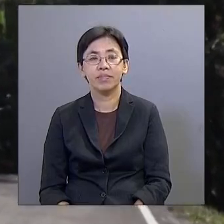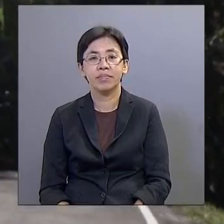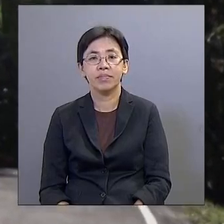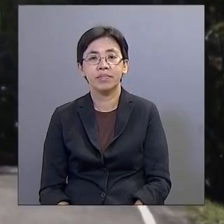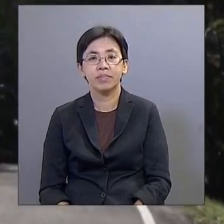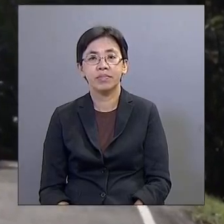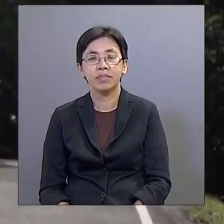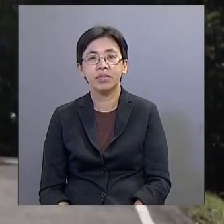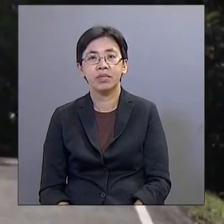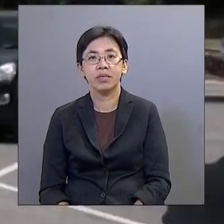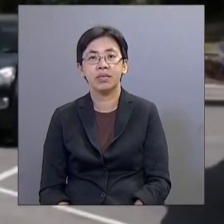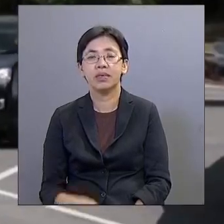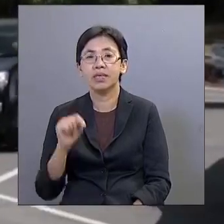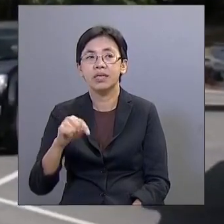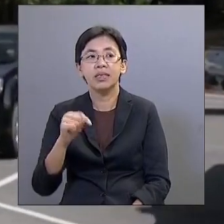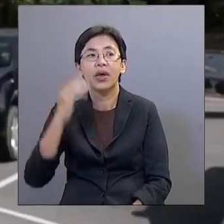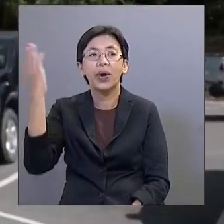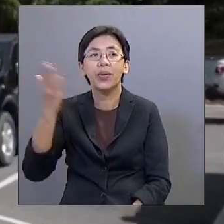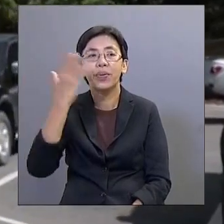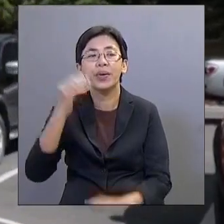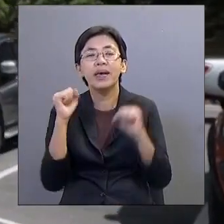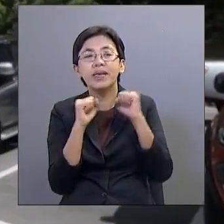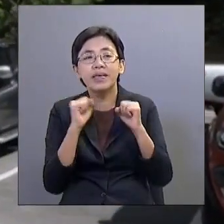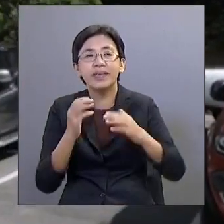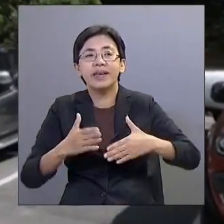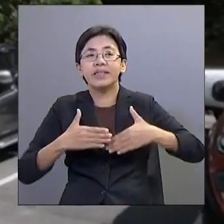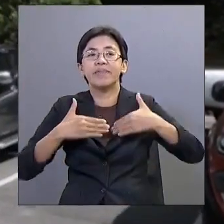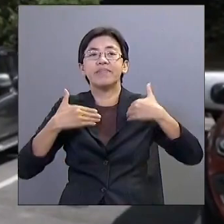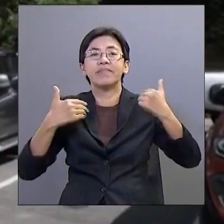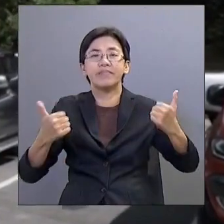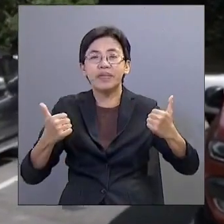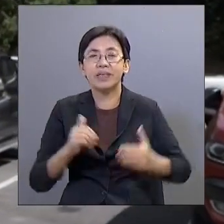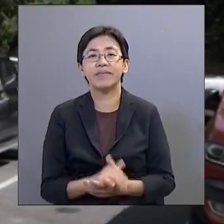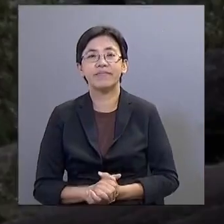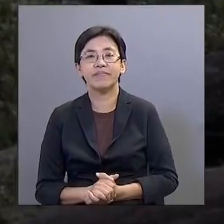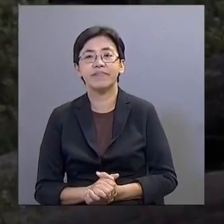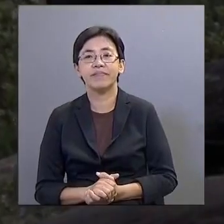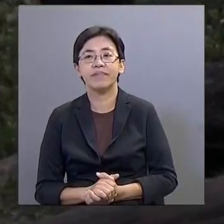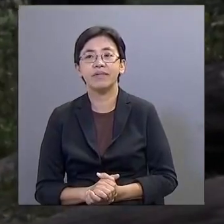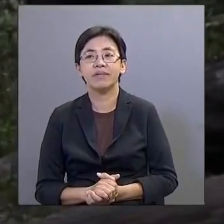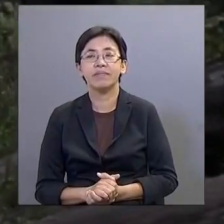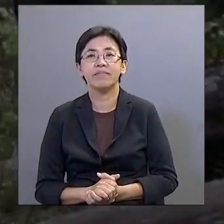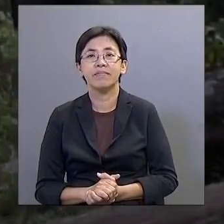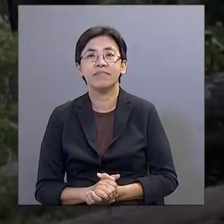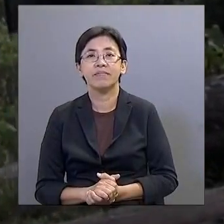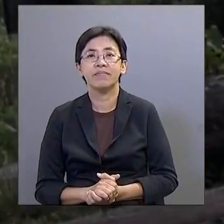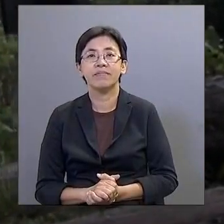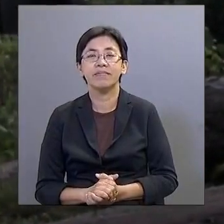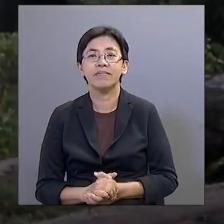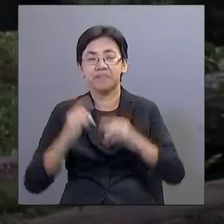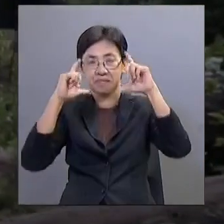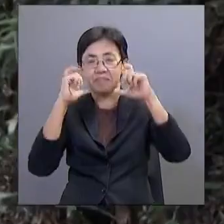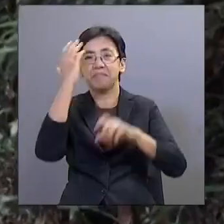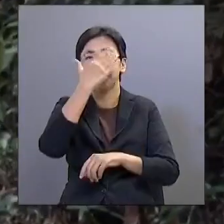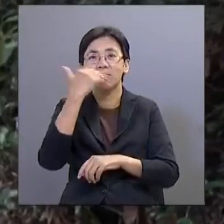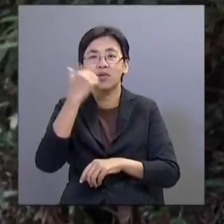ที่นั่นตอนนี้ครับก็บอกว่าอากาศเย็นสบายทั้งวันให้เห็นภาพรวมเหมือนไงเห็นไหมฮะฟ้าใสฟ้าเปิดแบบนี ้ แดดคมคมแบบนี้ถ่ายรูปสวยแต่ก็ต้